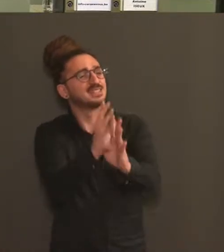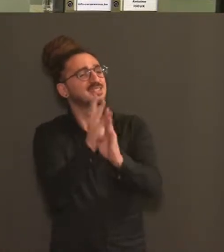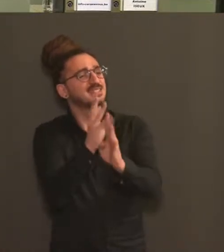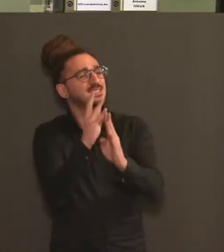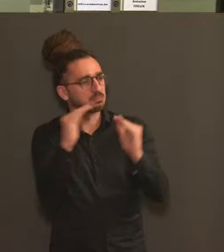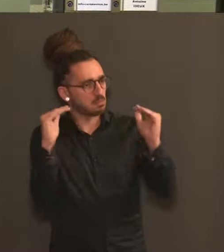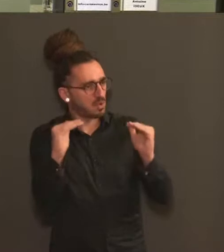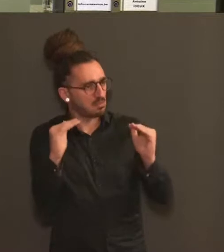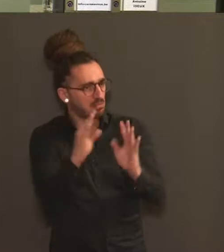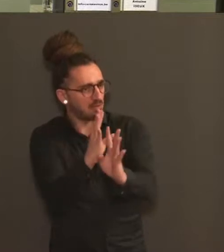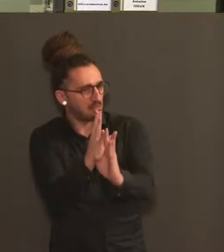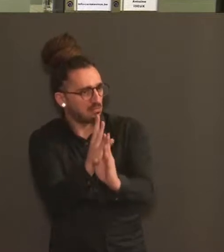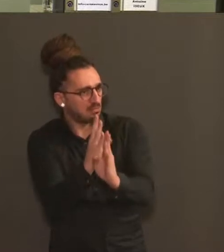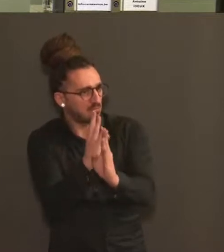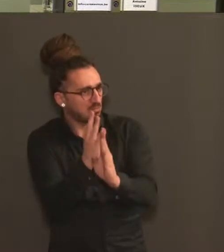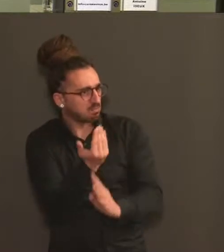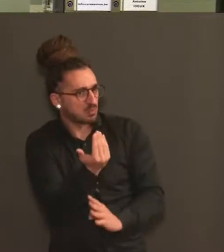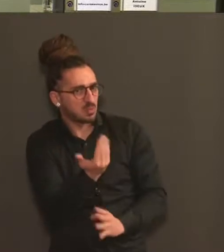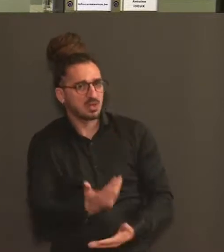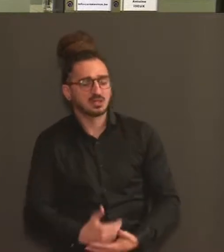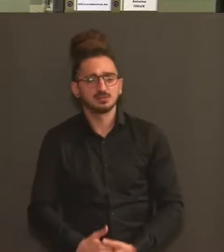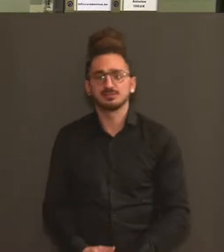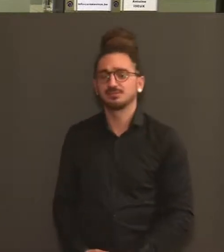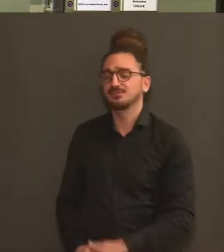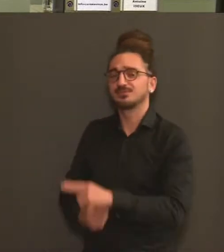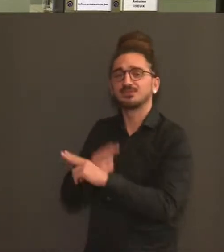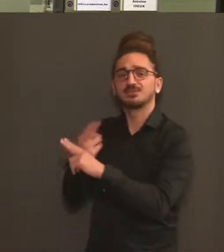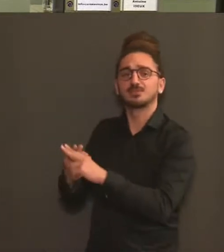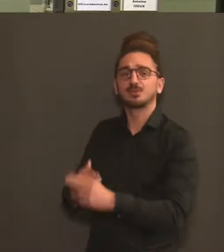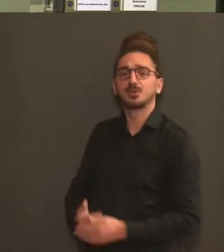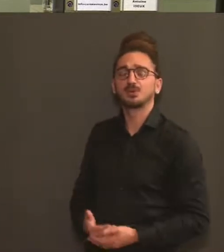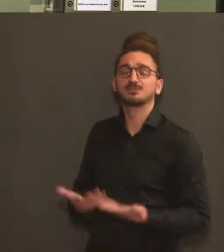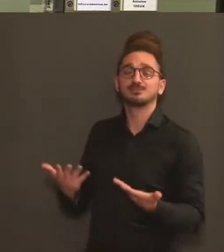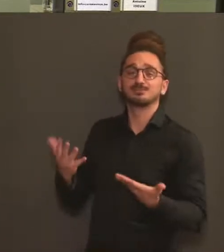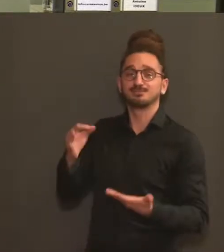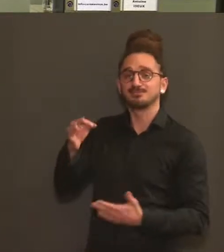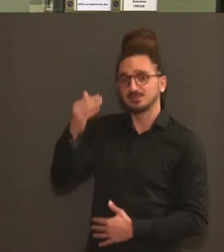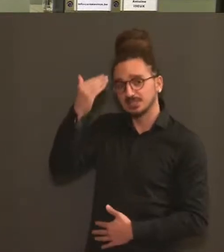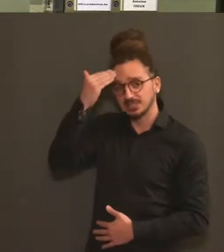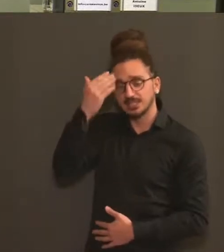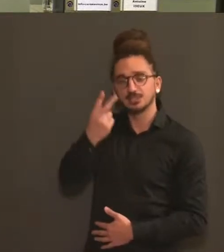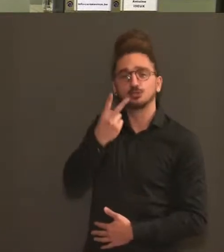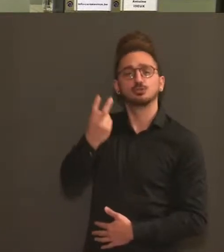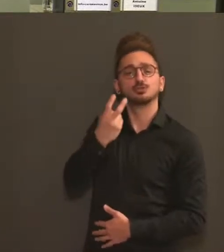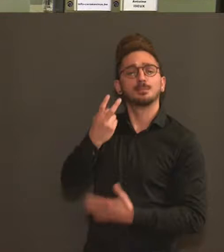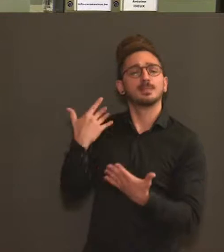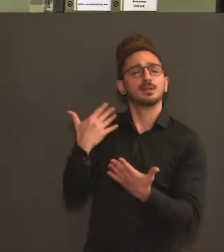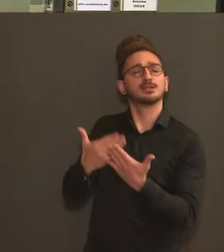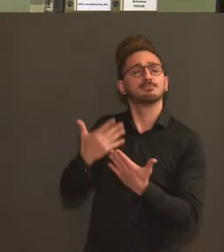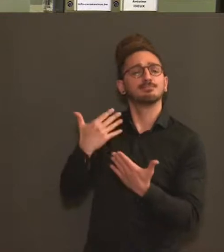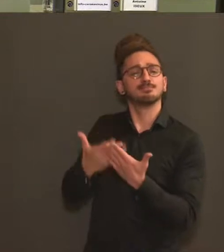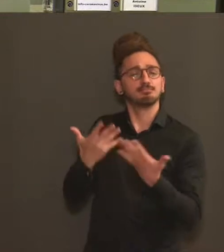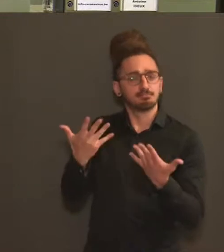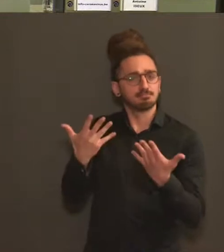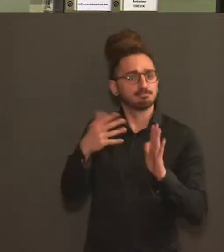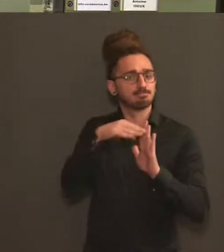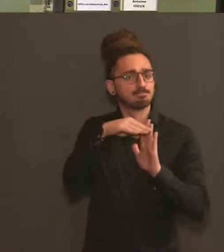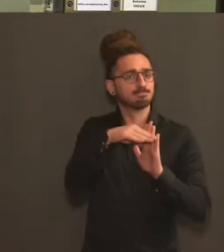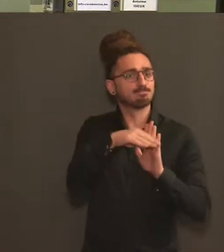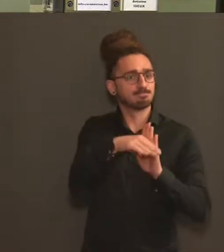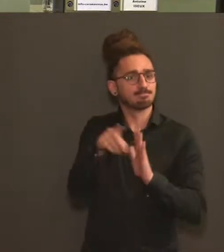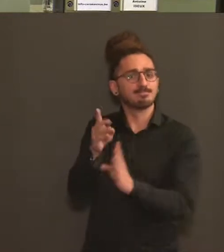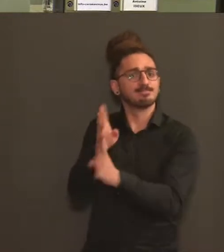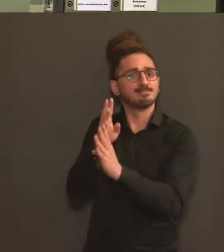Alors nous avons tous constaté que depuis une quinzaine de jours à peu près, il y a moins de tests qui sont pratiqués. Ceci peut s'expliquer